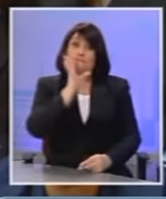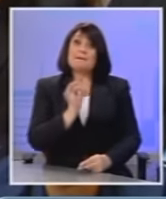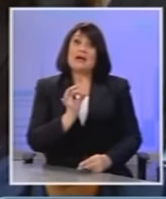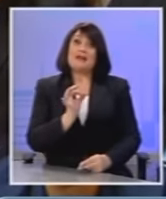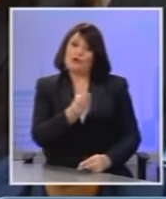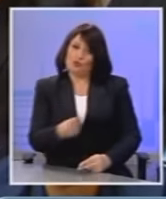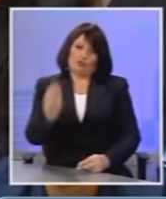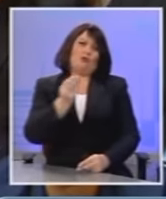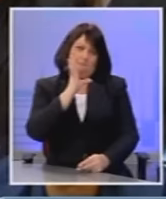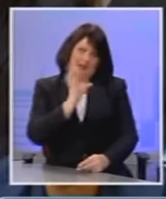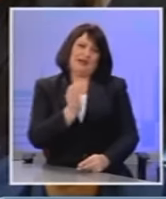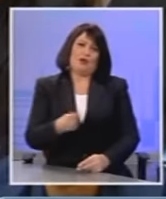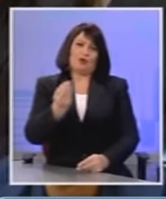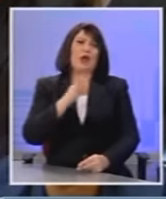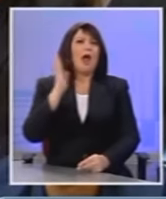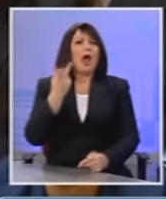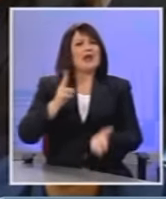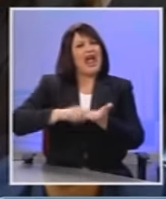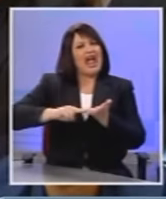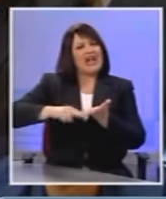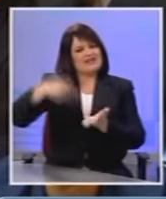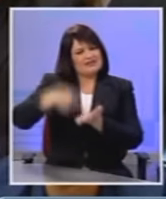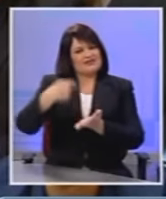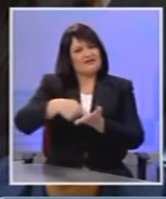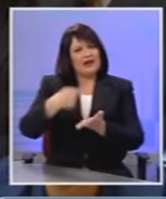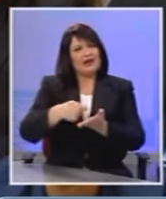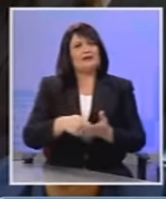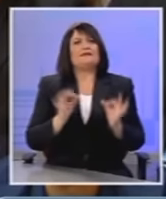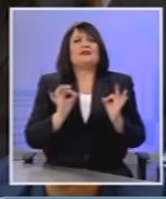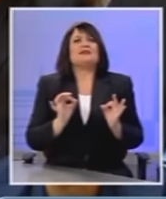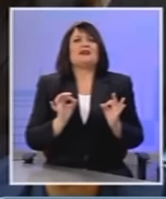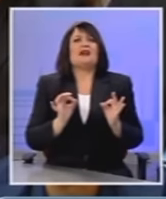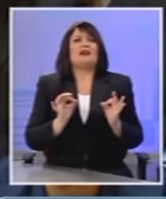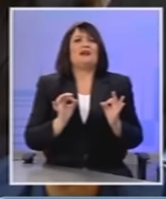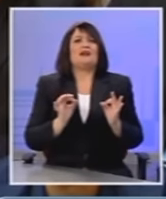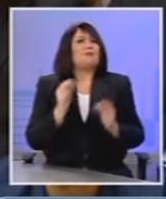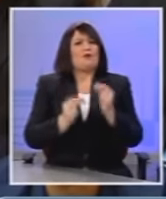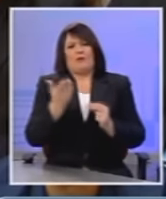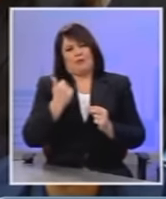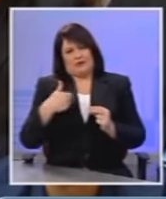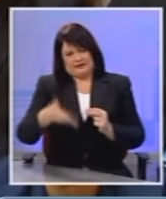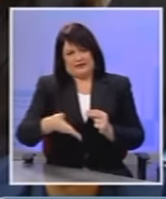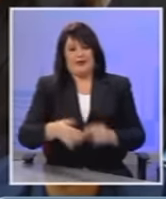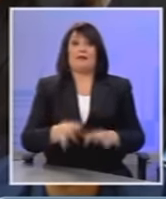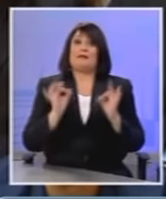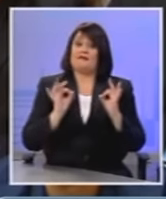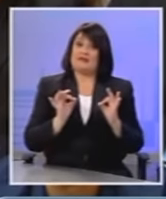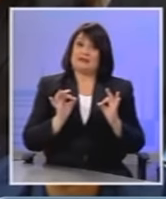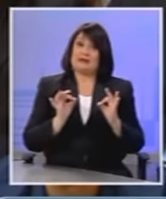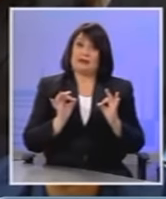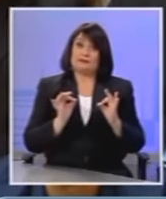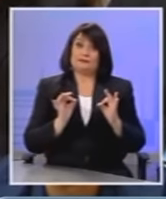είναι παραπάνω, που αν πληρώνανε ασφάλιστρα, ασφαλώς δεν θα υπήρχε το σημερινό πρόβλημα. Και βεβαίως και